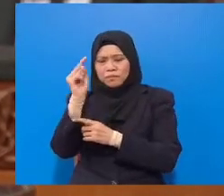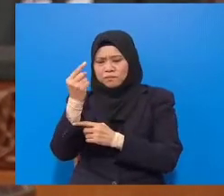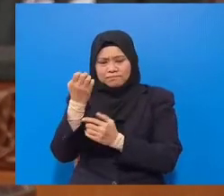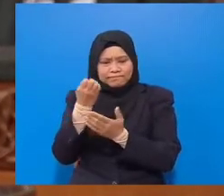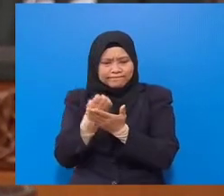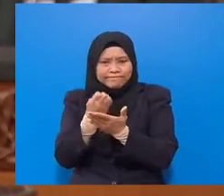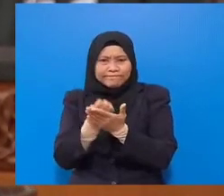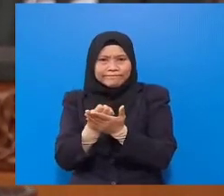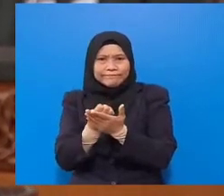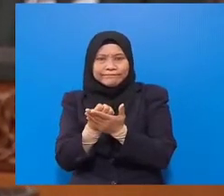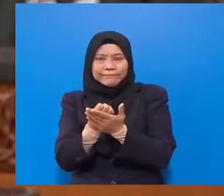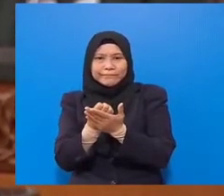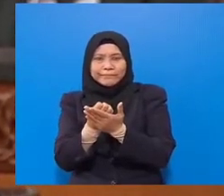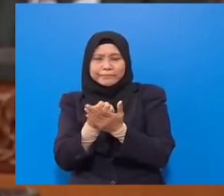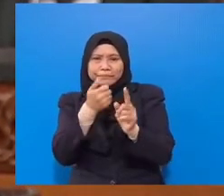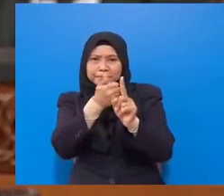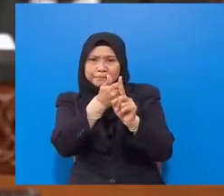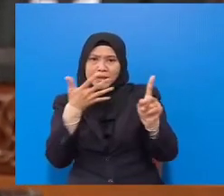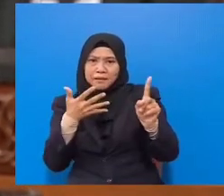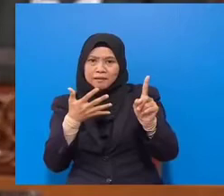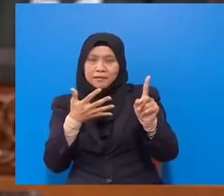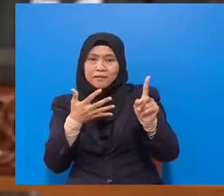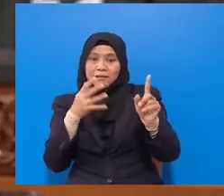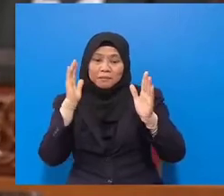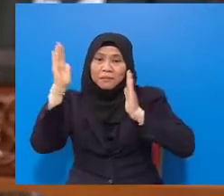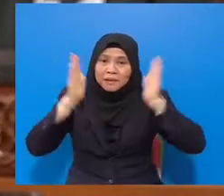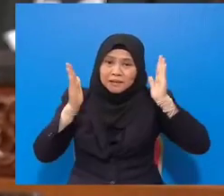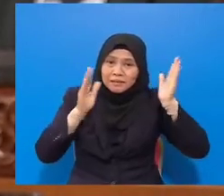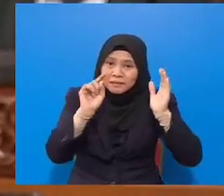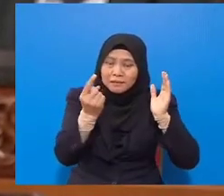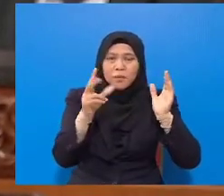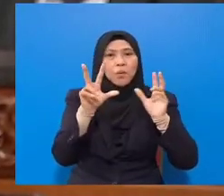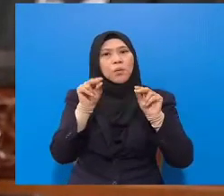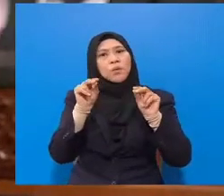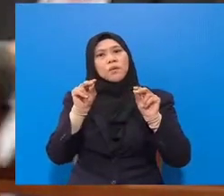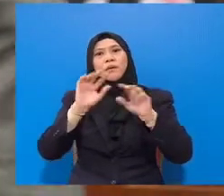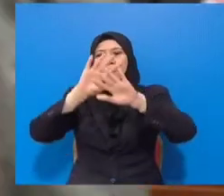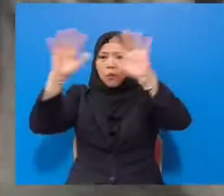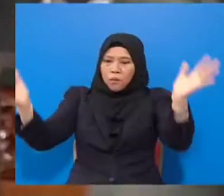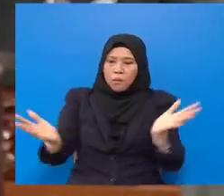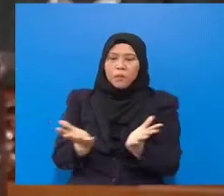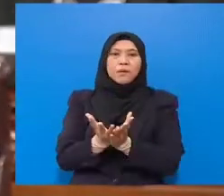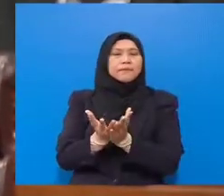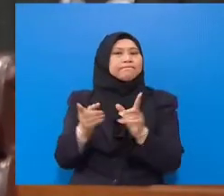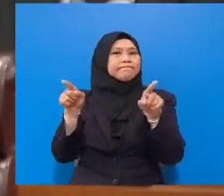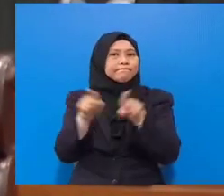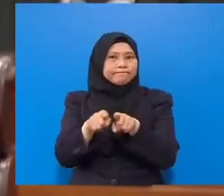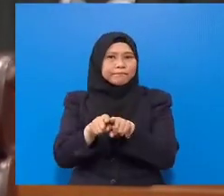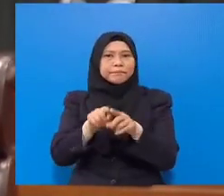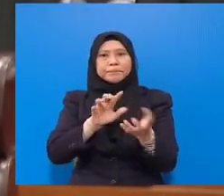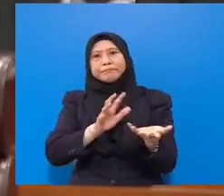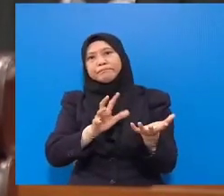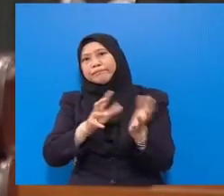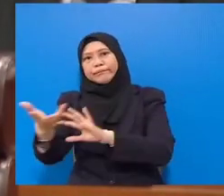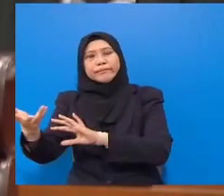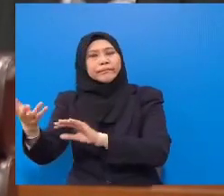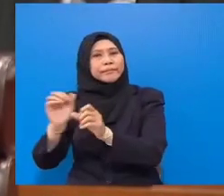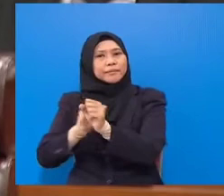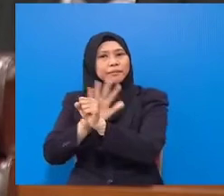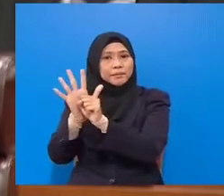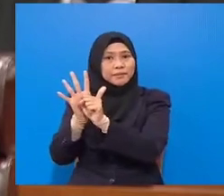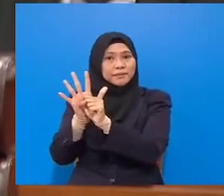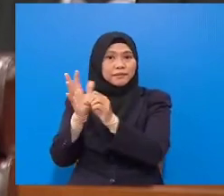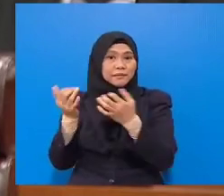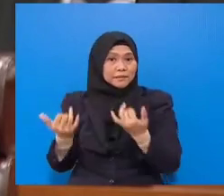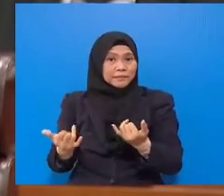ekonomi Malaysia malah kepada seluruh dunia semua sektor utama ekonomi telah terjejas akibat penularan wabah